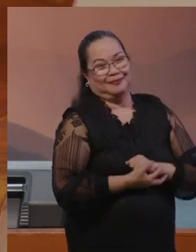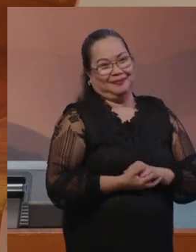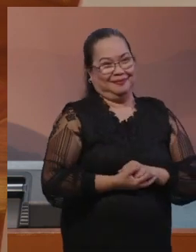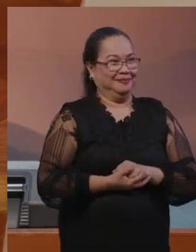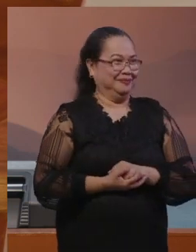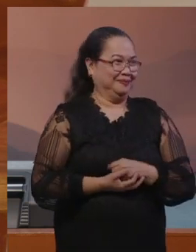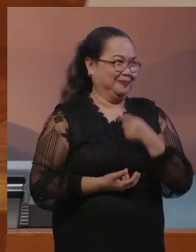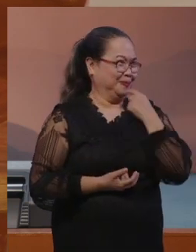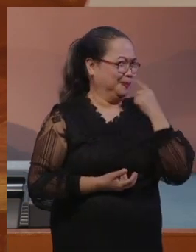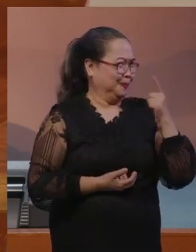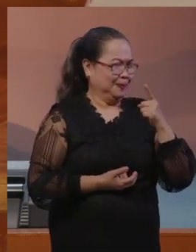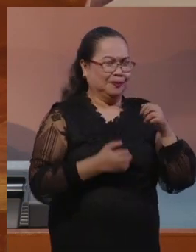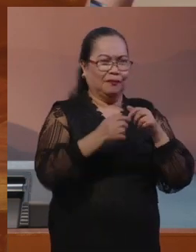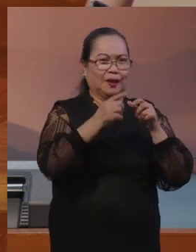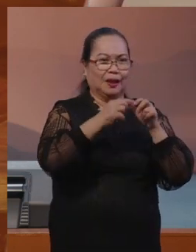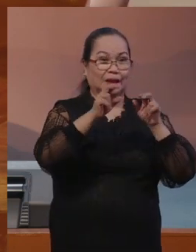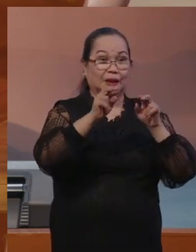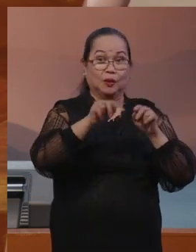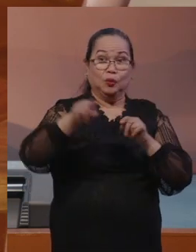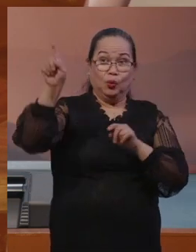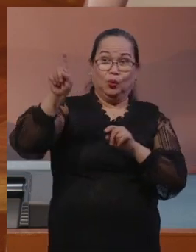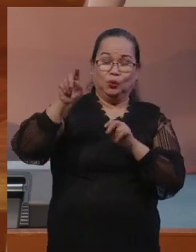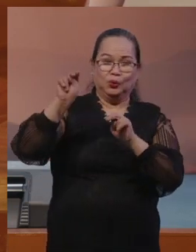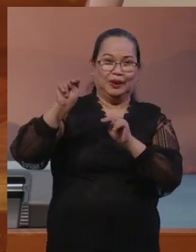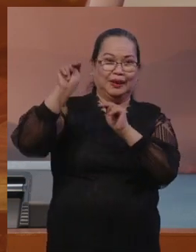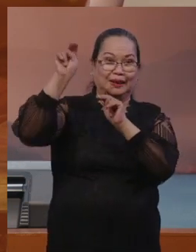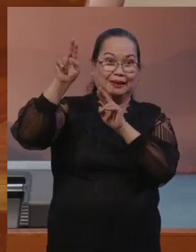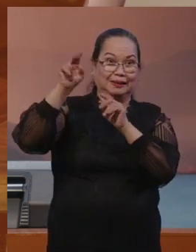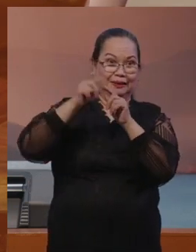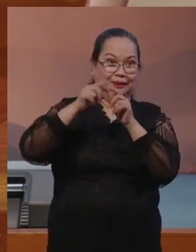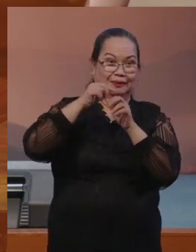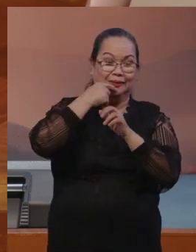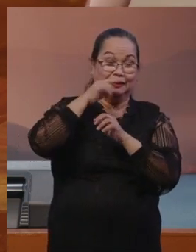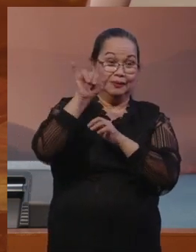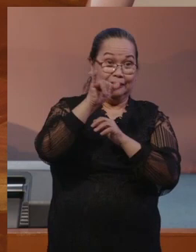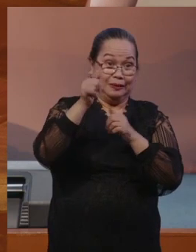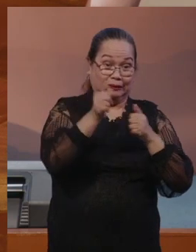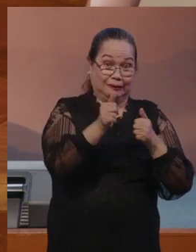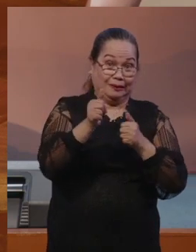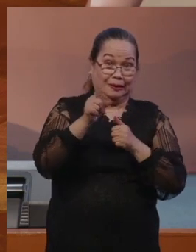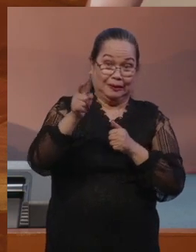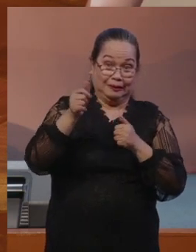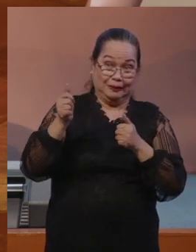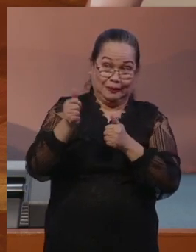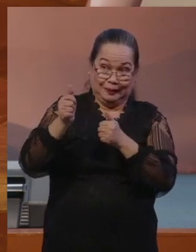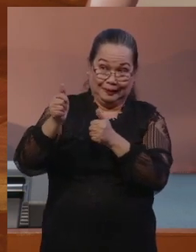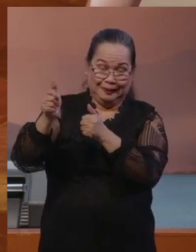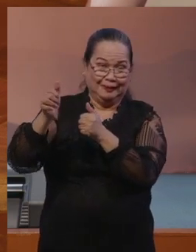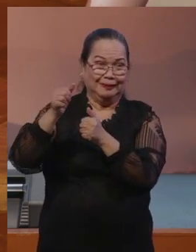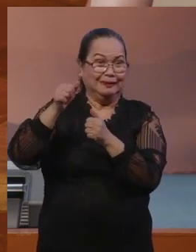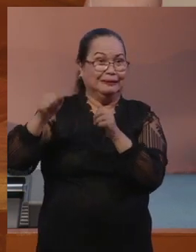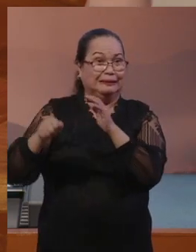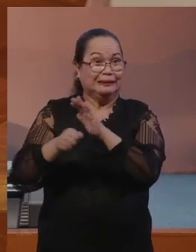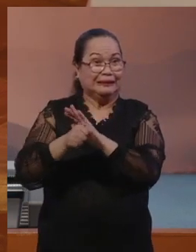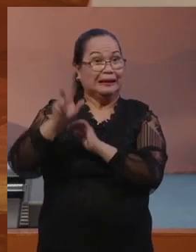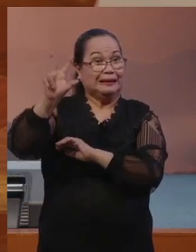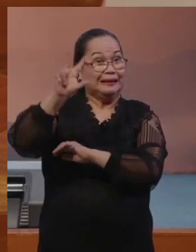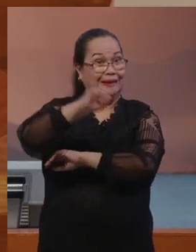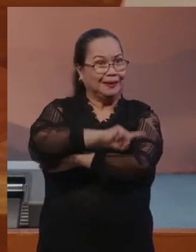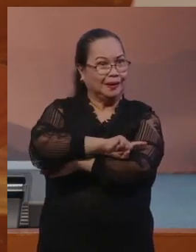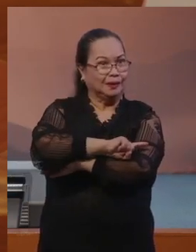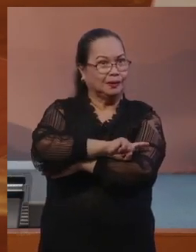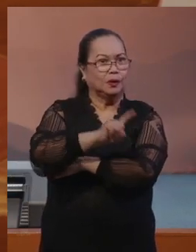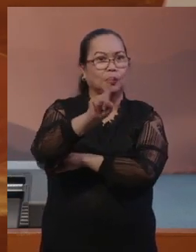She said to them, go into the hills, or the pursuers will encounter you and hide there 3 days. Diba?